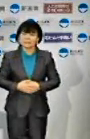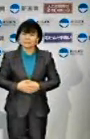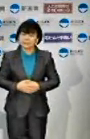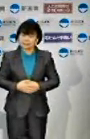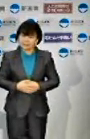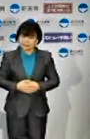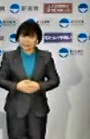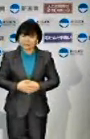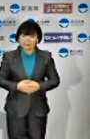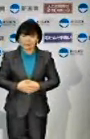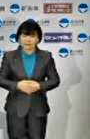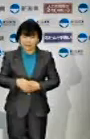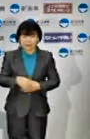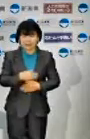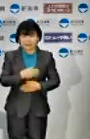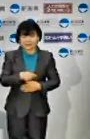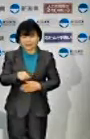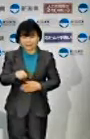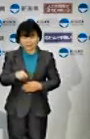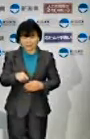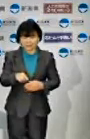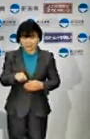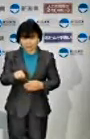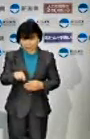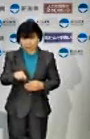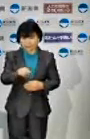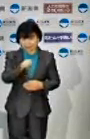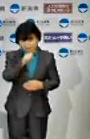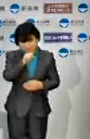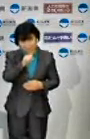そこはまあ不幸中の幸いではあるんですけれども、